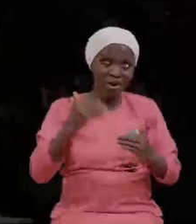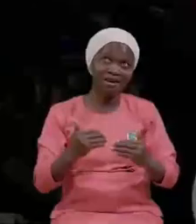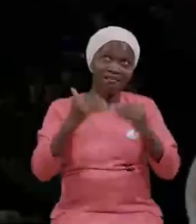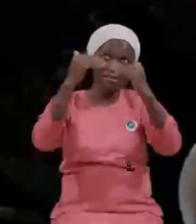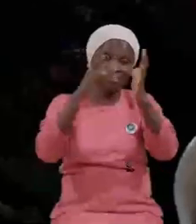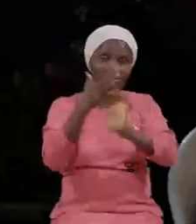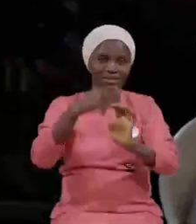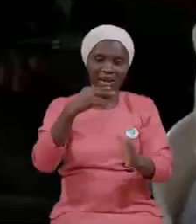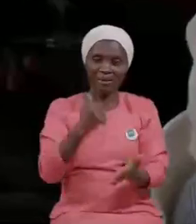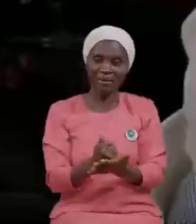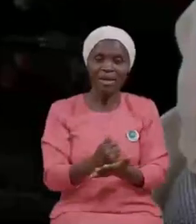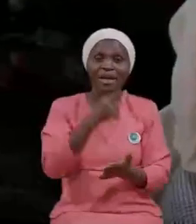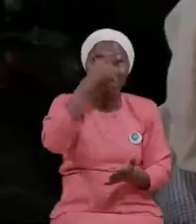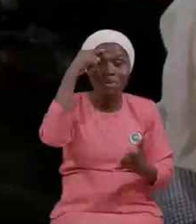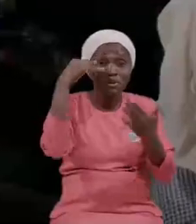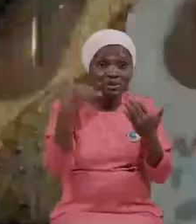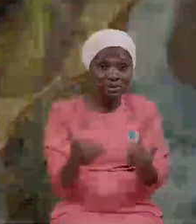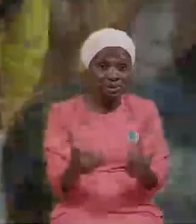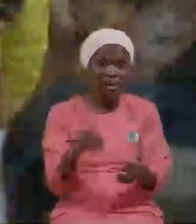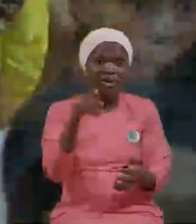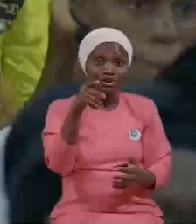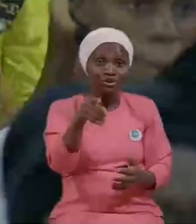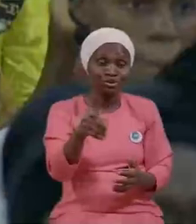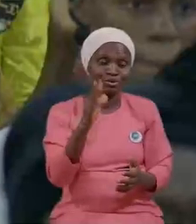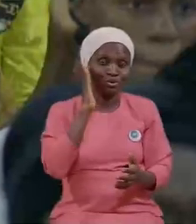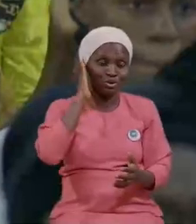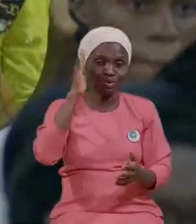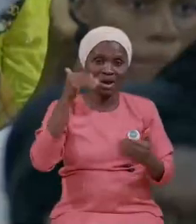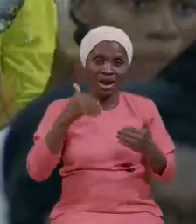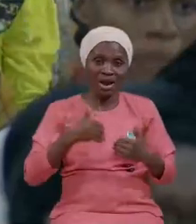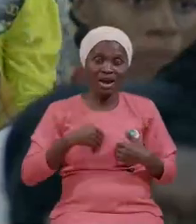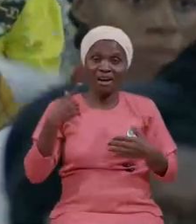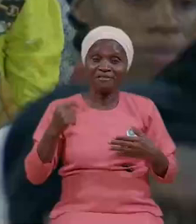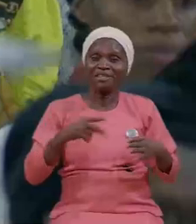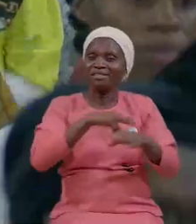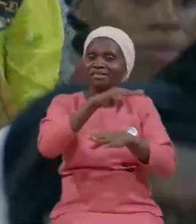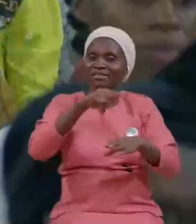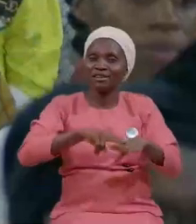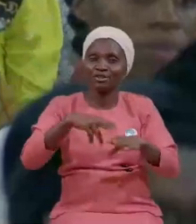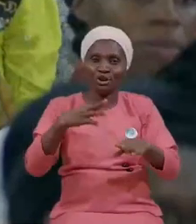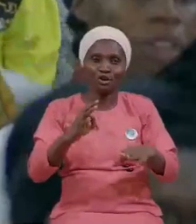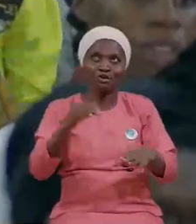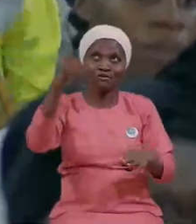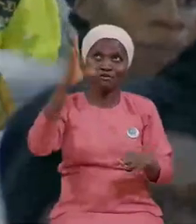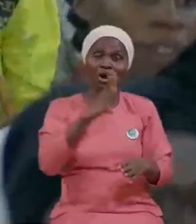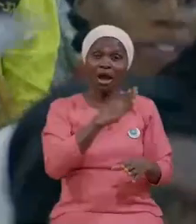Parce que maintenant, tu auras la nature de Dieu et tu vas avancer.